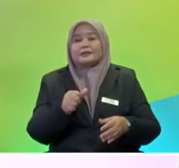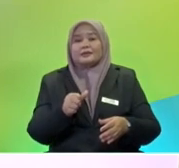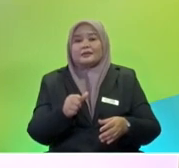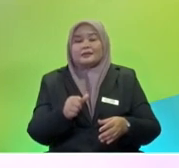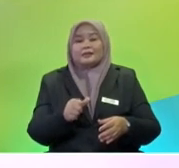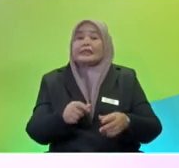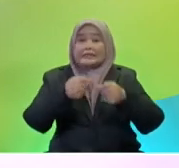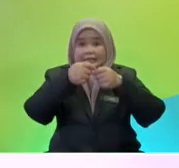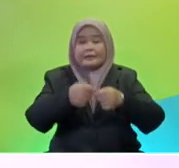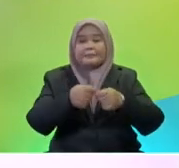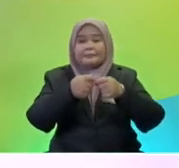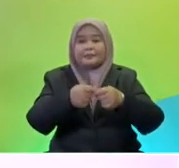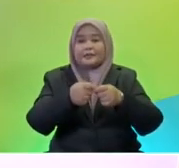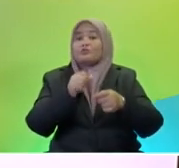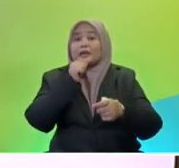tetap